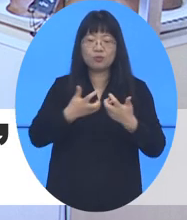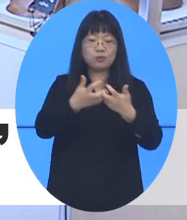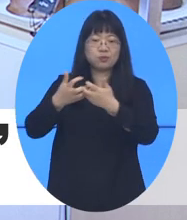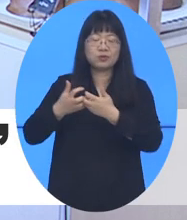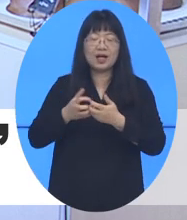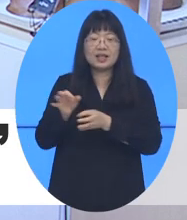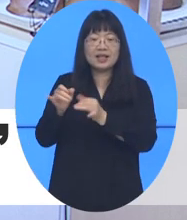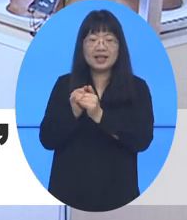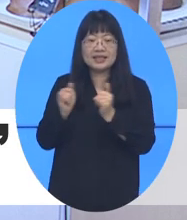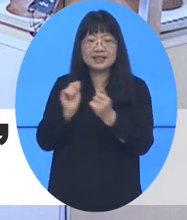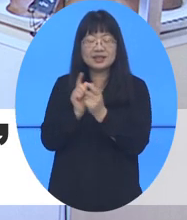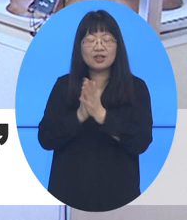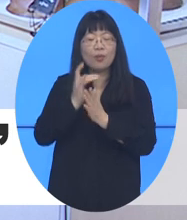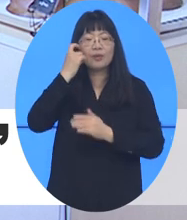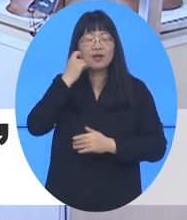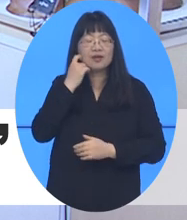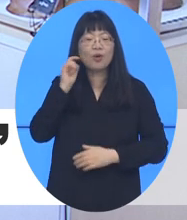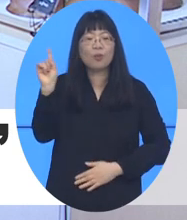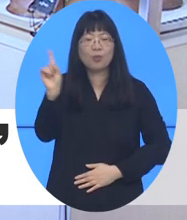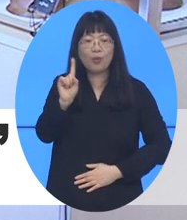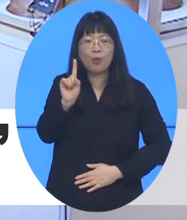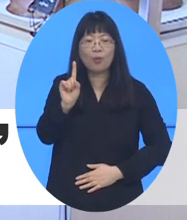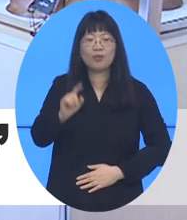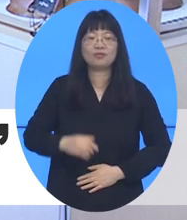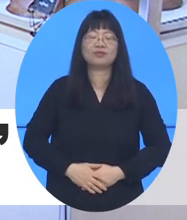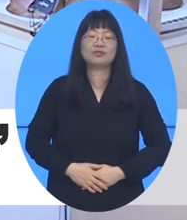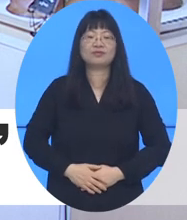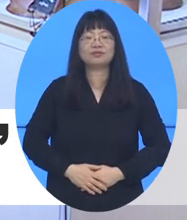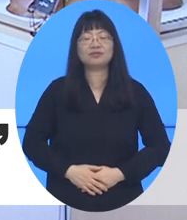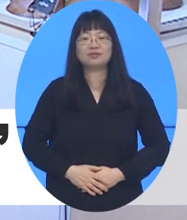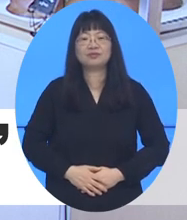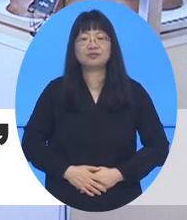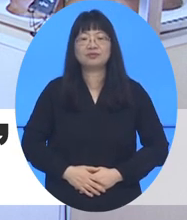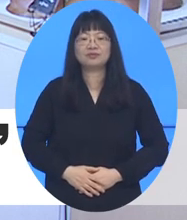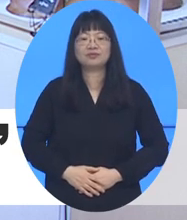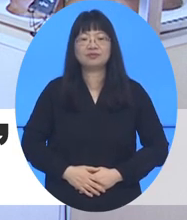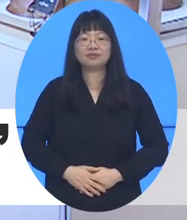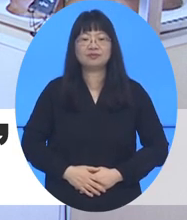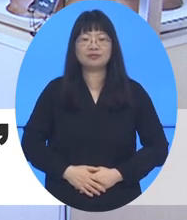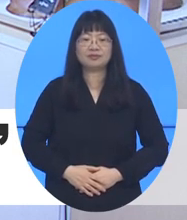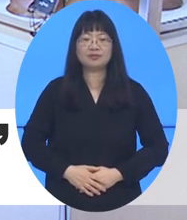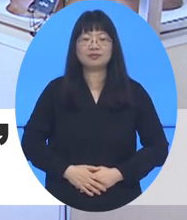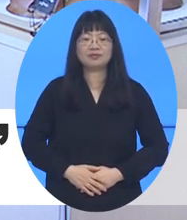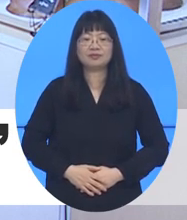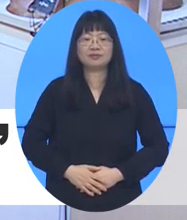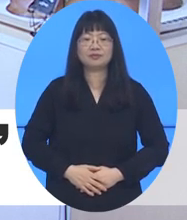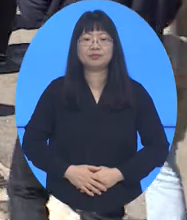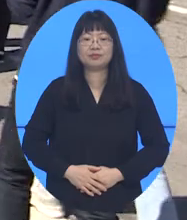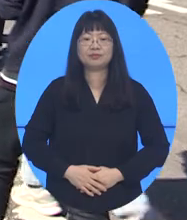북적였습니다. 상인들이 체감하기엔 어땠는지 팔달 산 상인들을 이슬비 기자가 만나봤습니다.